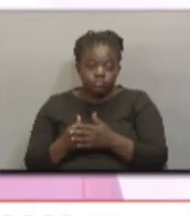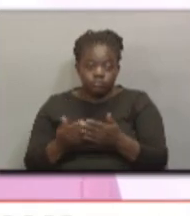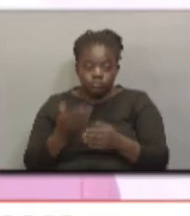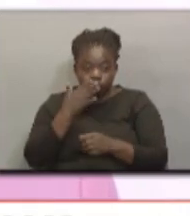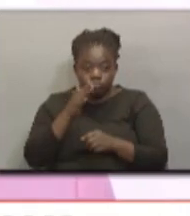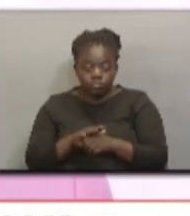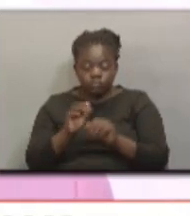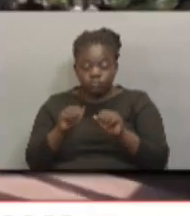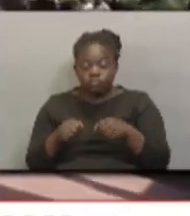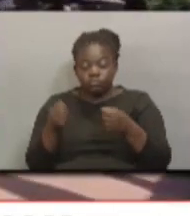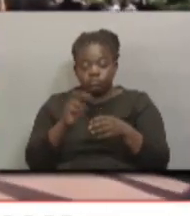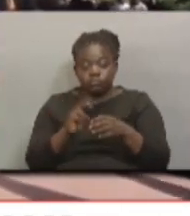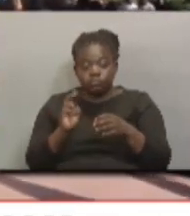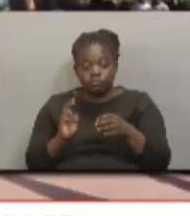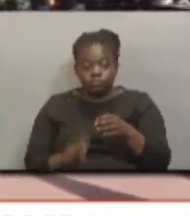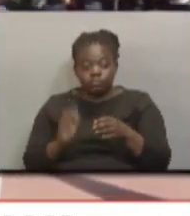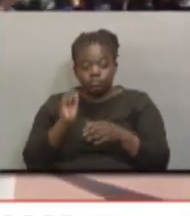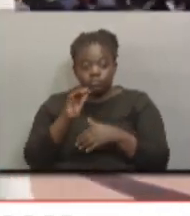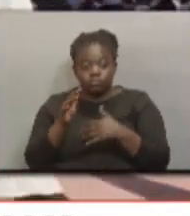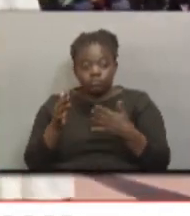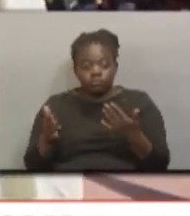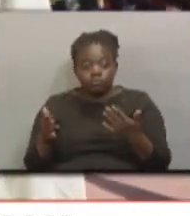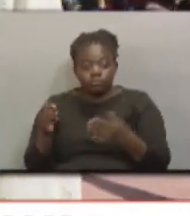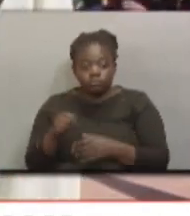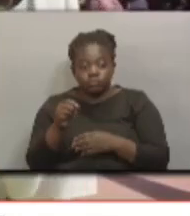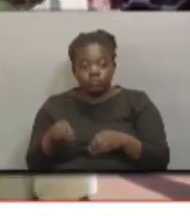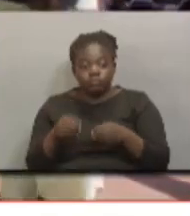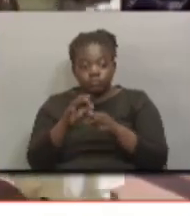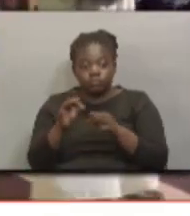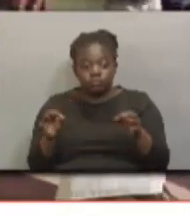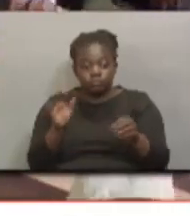musuubiza sinuvaamu. Oluvannyuma abako bawaddeyo ebiraba